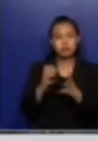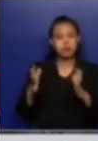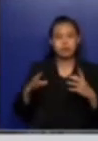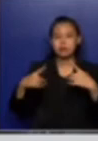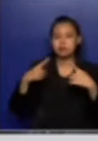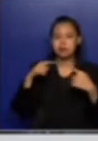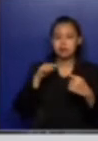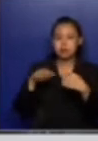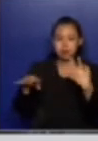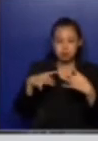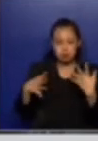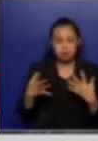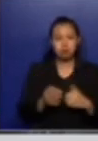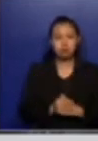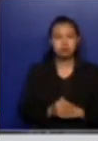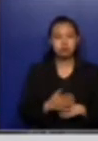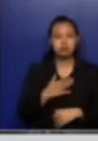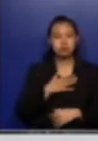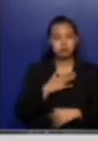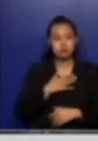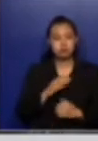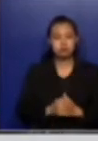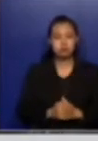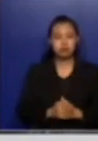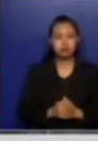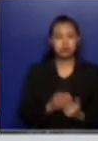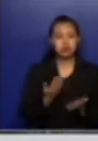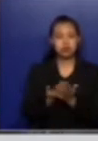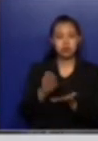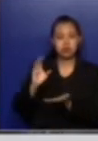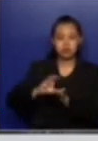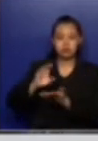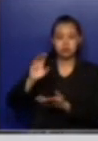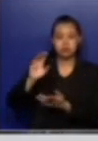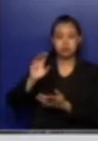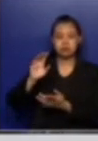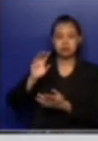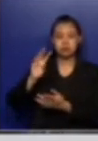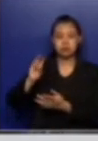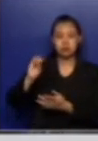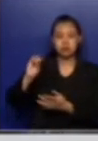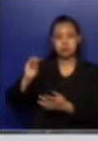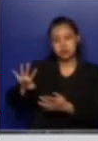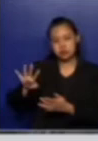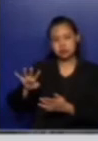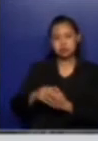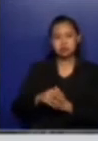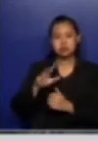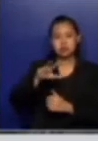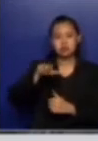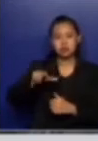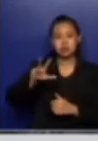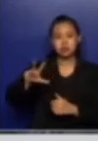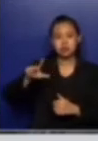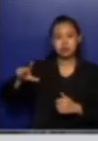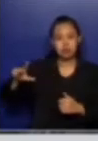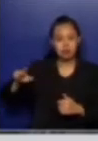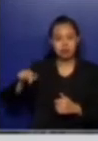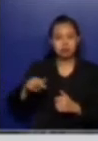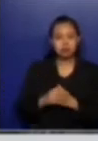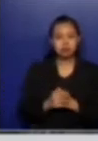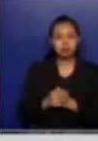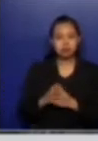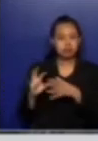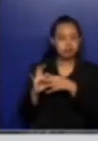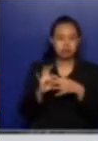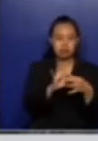ดเพราะนั้นผมถึงบอกว่างบประมาณในปี64เนี่ย 3.3 ล้านล้านเนี่ยนะครับไม่ได้สอดคล้องและจะไปตอบโจทย์กับเรื่องโ